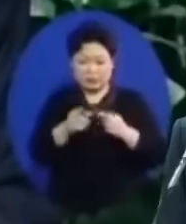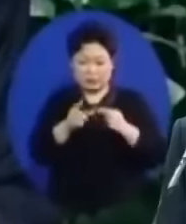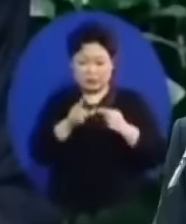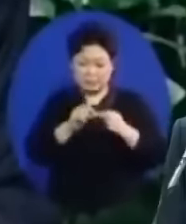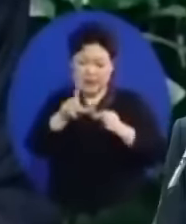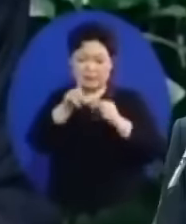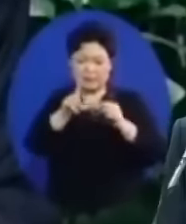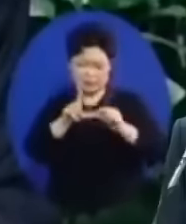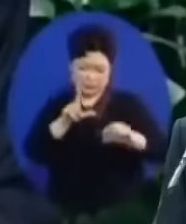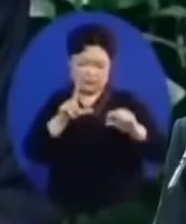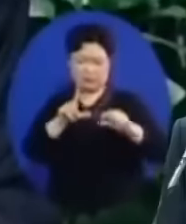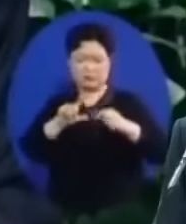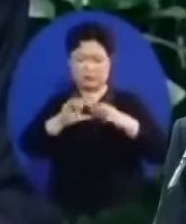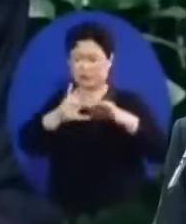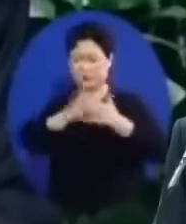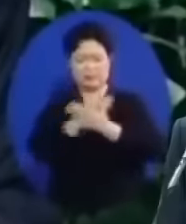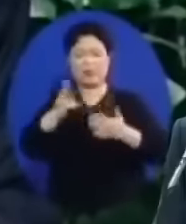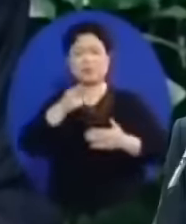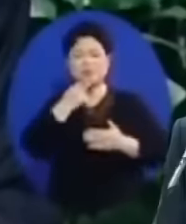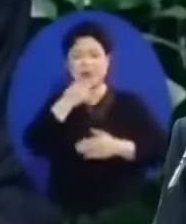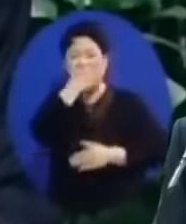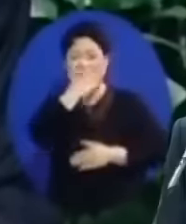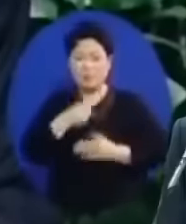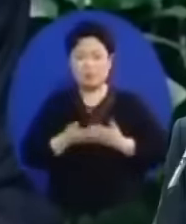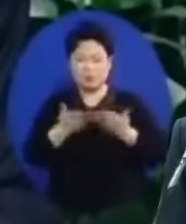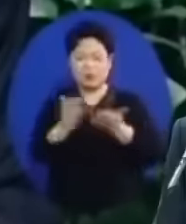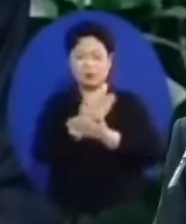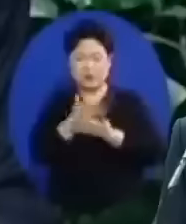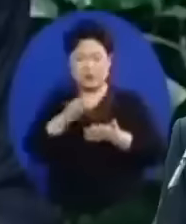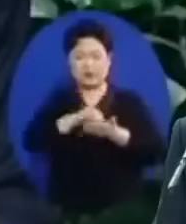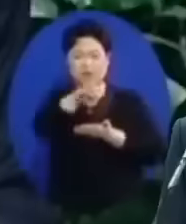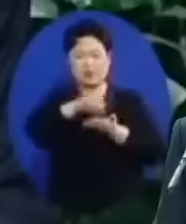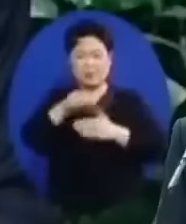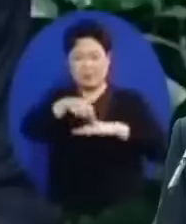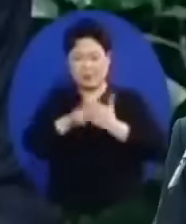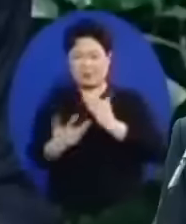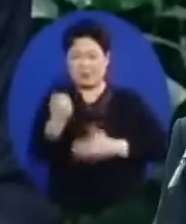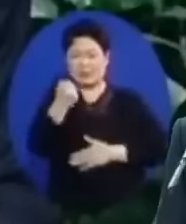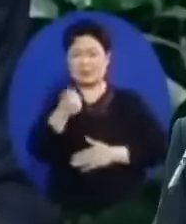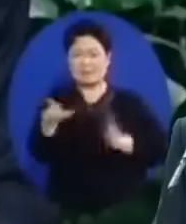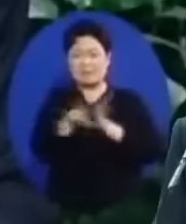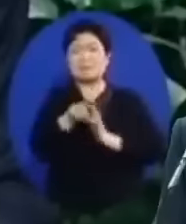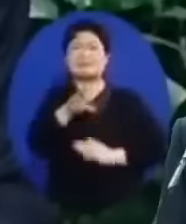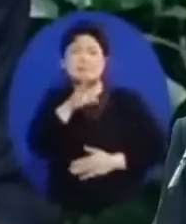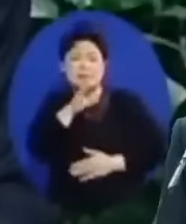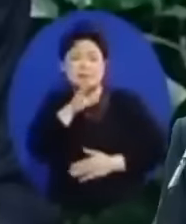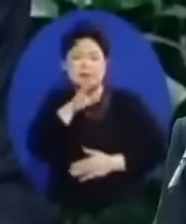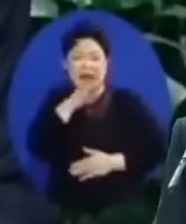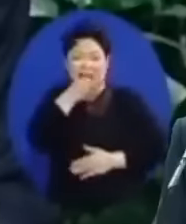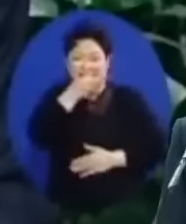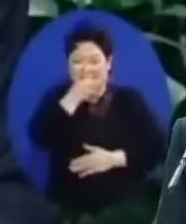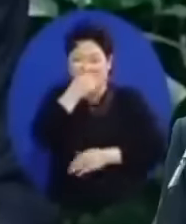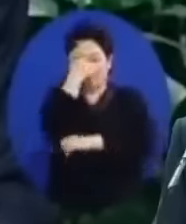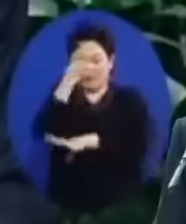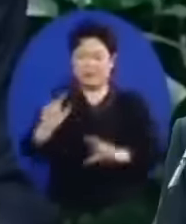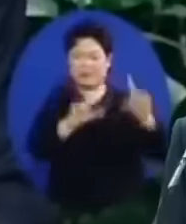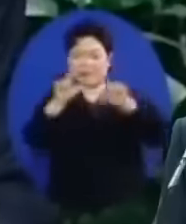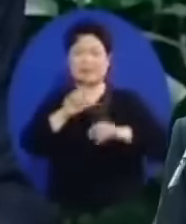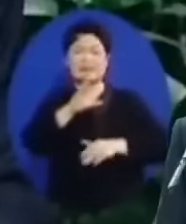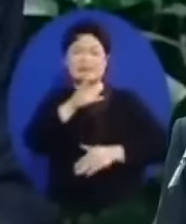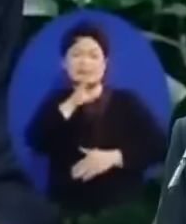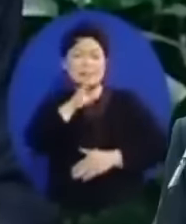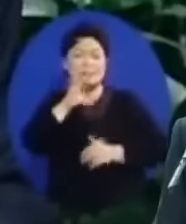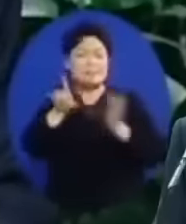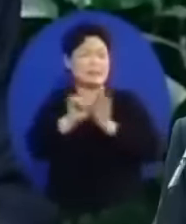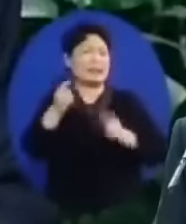아니라 우리가 행복을 주고 나누는 마음을 가져야 믿음이 참 믿음이지 욕심 중심으로 사는 것은 참 믿음이